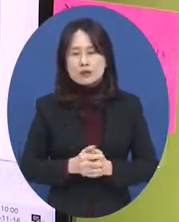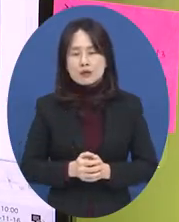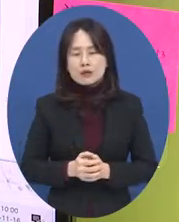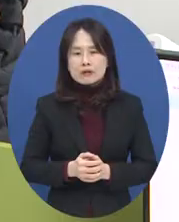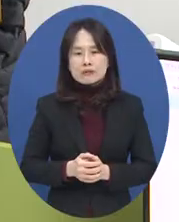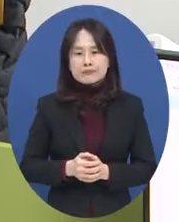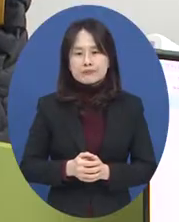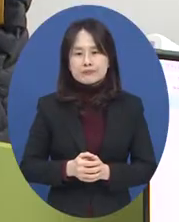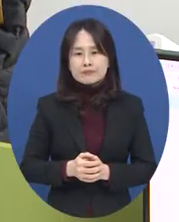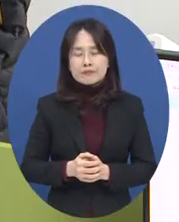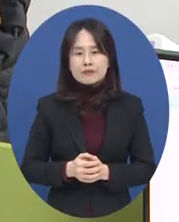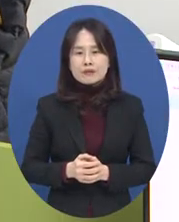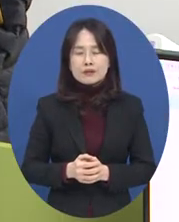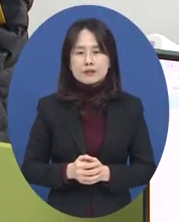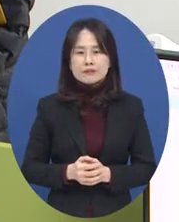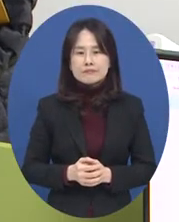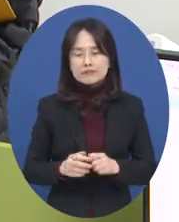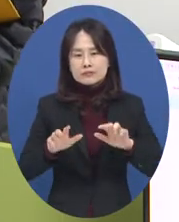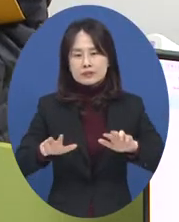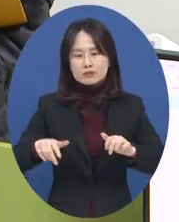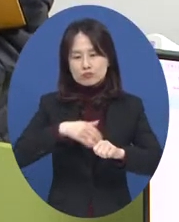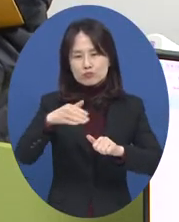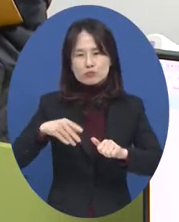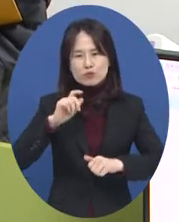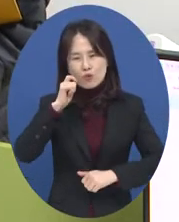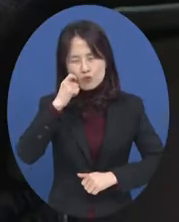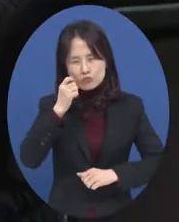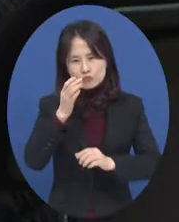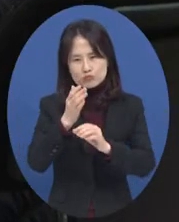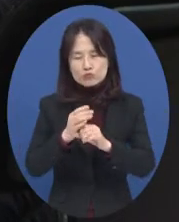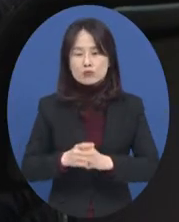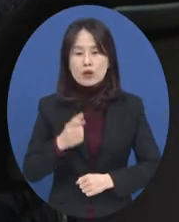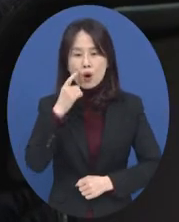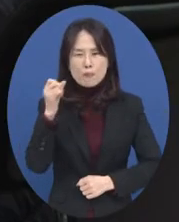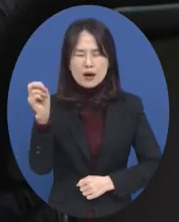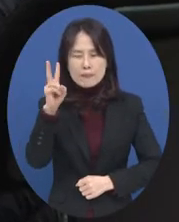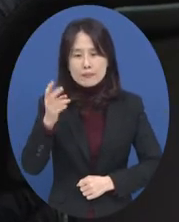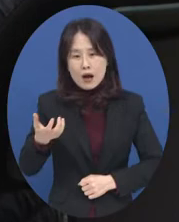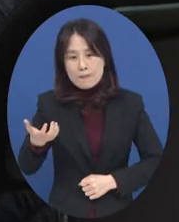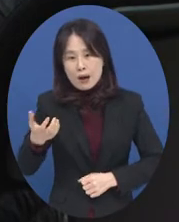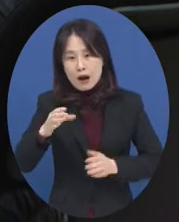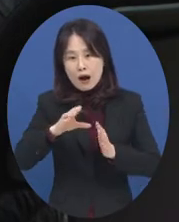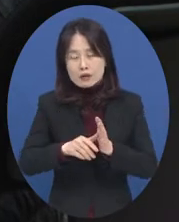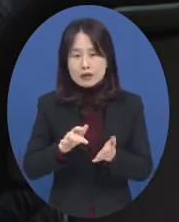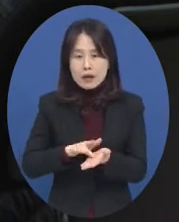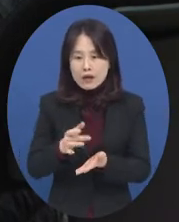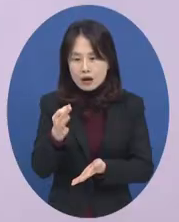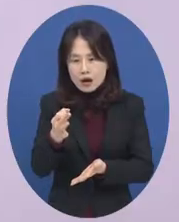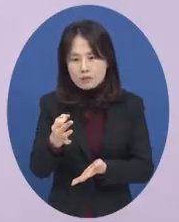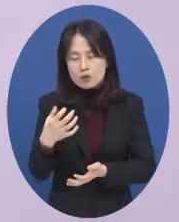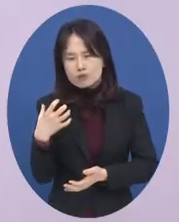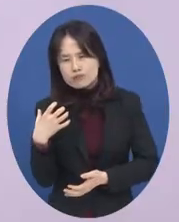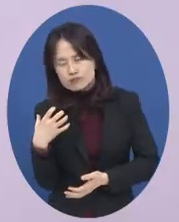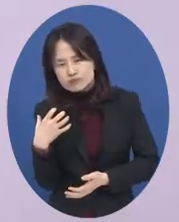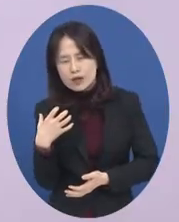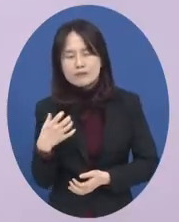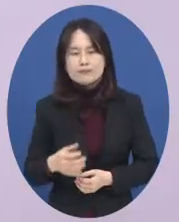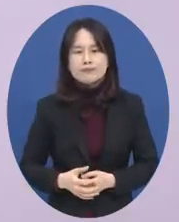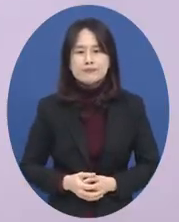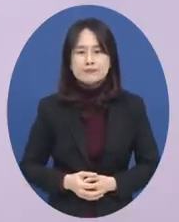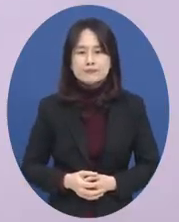받았지만 형편은 아직도 녹록치 않습니다. 어머니가 갑자기 아팠는데 약값조차 감당할 수 없을